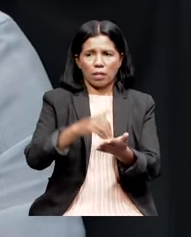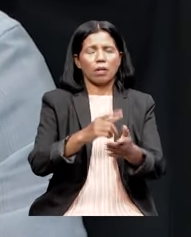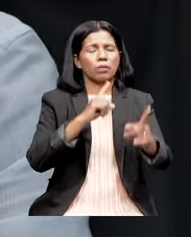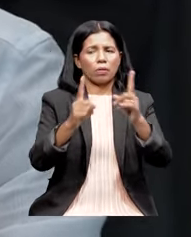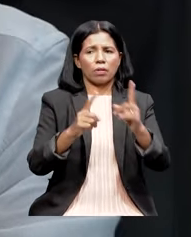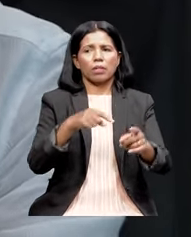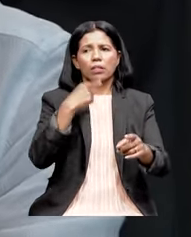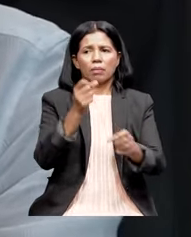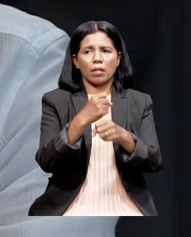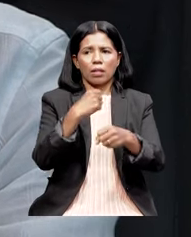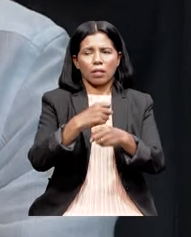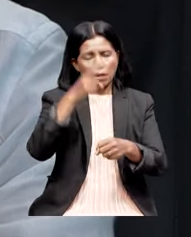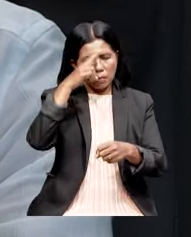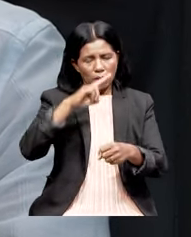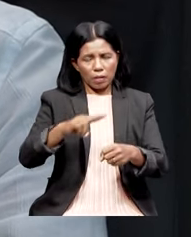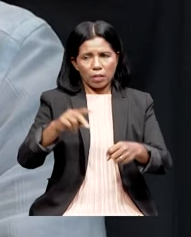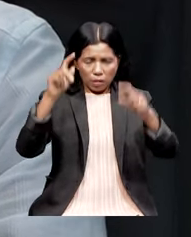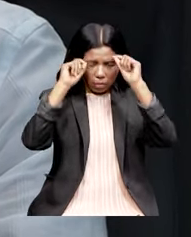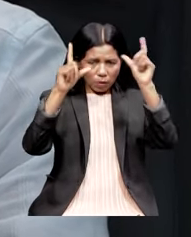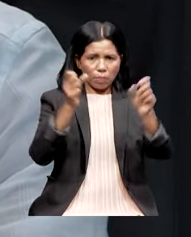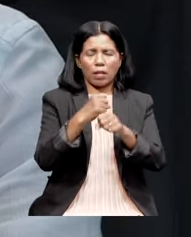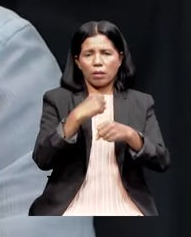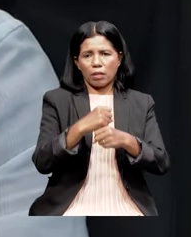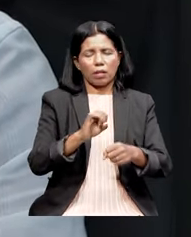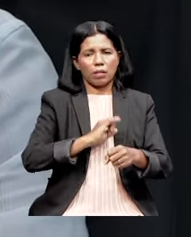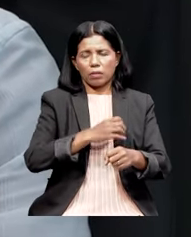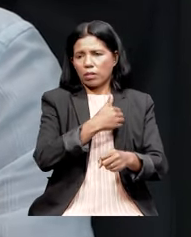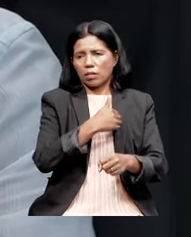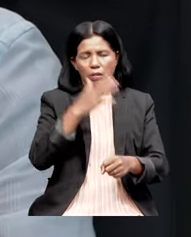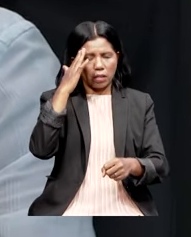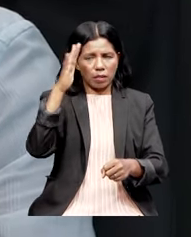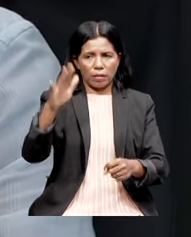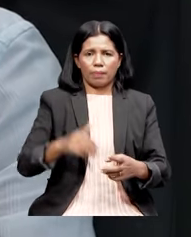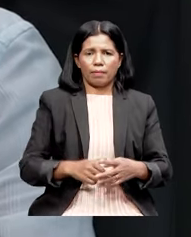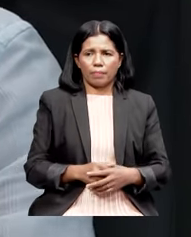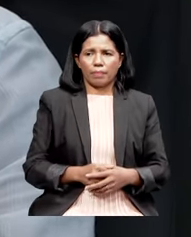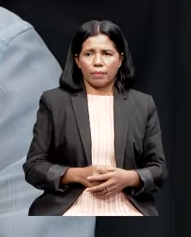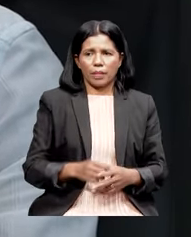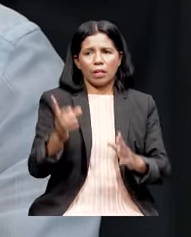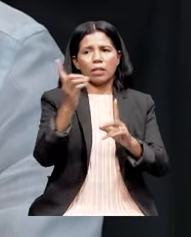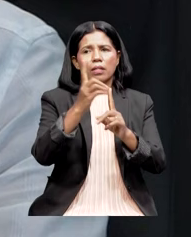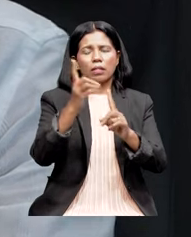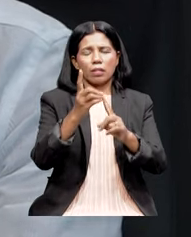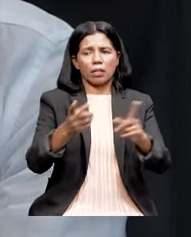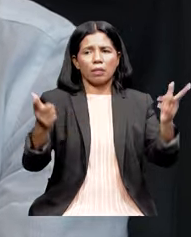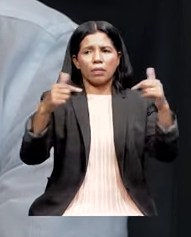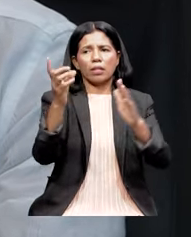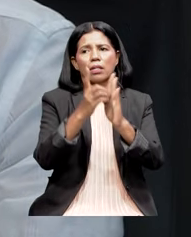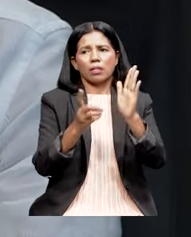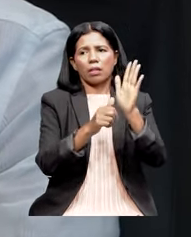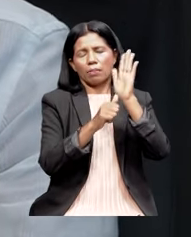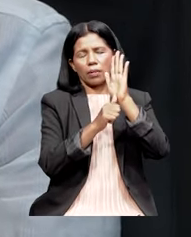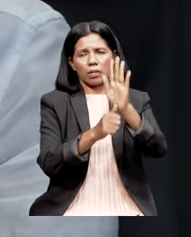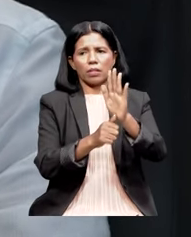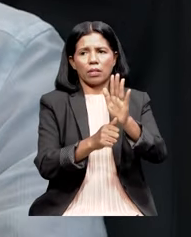saya mahalo karik Malaysia mahalo ka Timor mahalo ka metodologi ni halu nusa data sana musimai darus musimai present sound